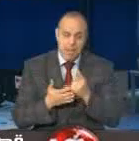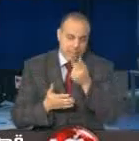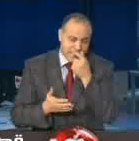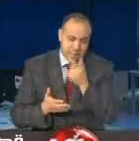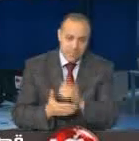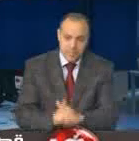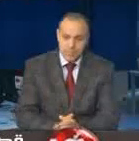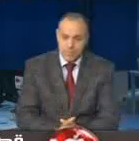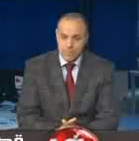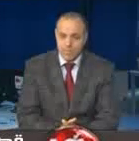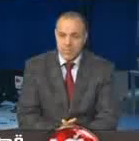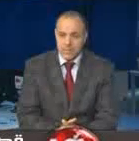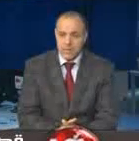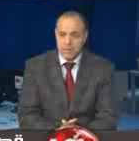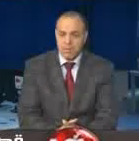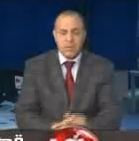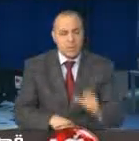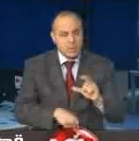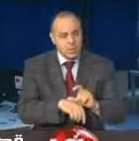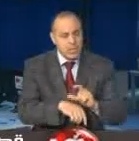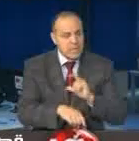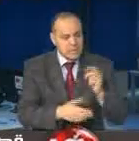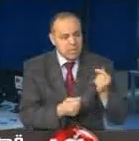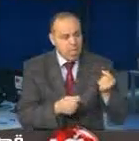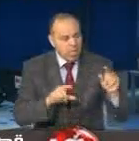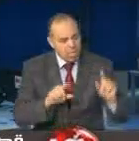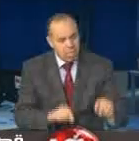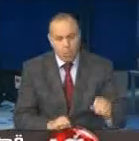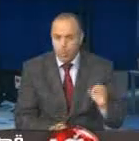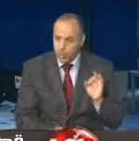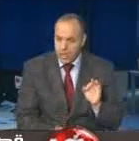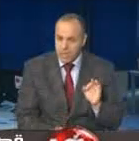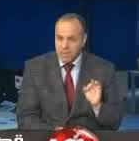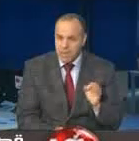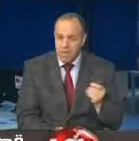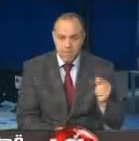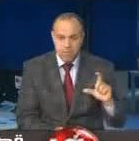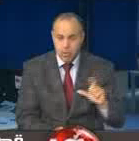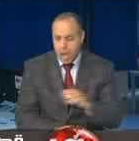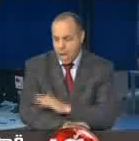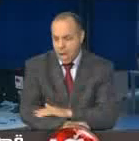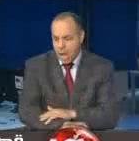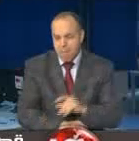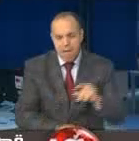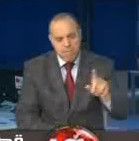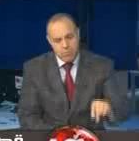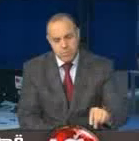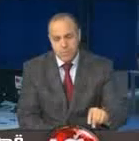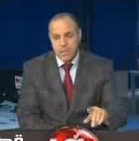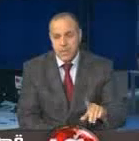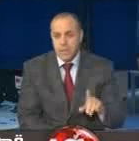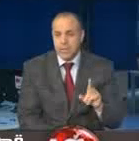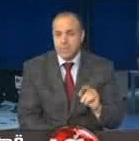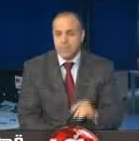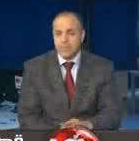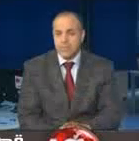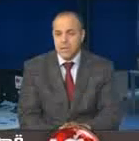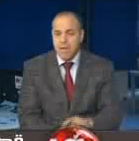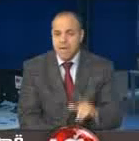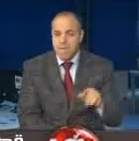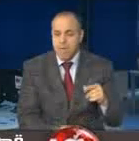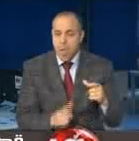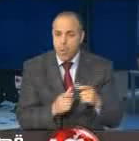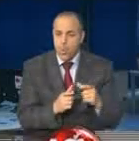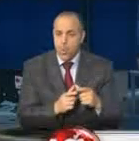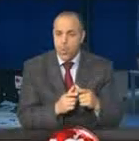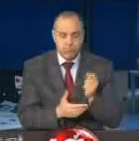هلال. السلع اللي يجيبها من تركيا ومن الصين أرخص أكيد، خاطر التكلفة من تعريض العمل البرا أرخص، وفما الدول